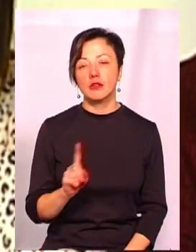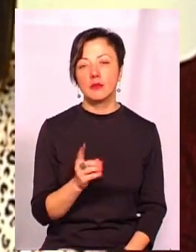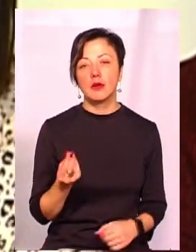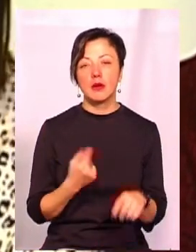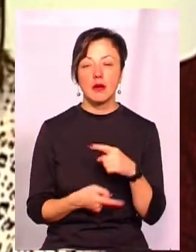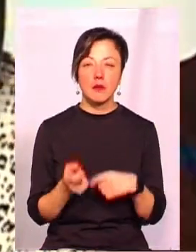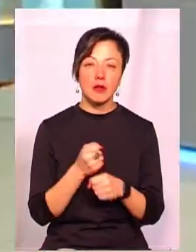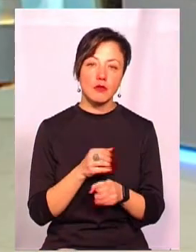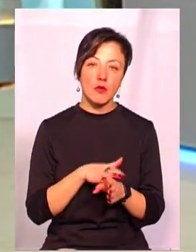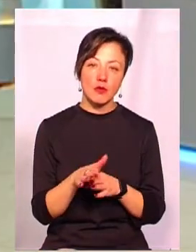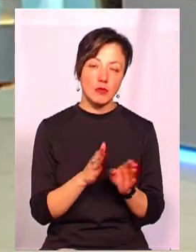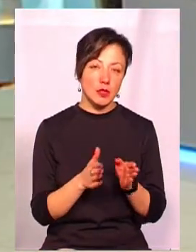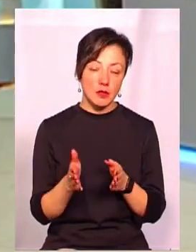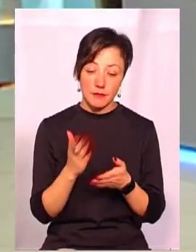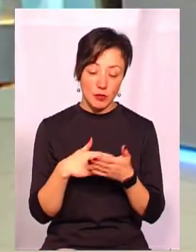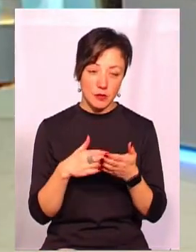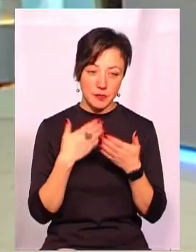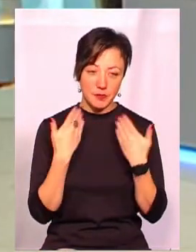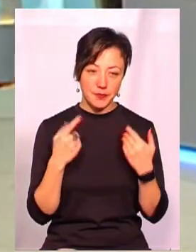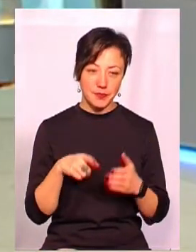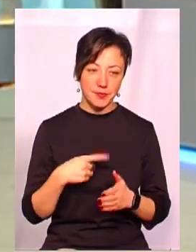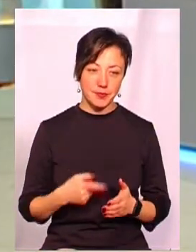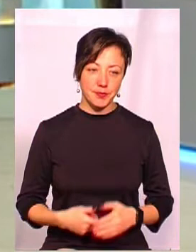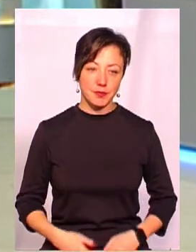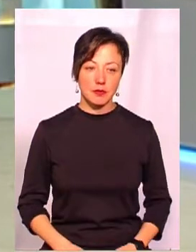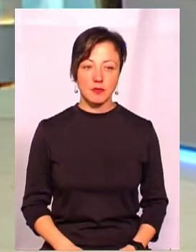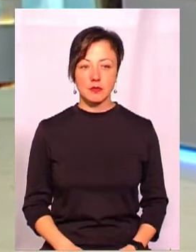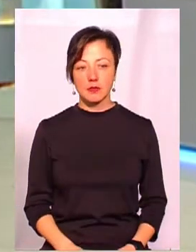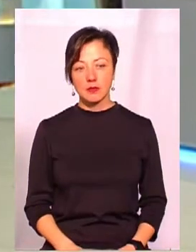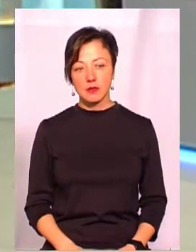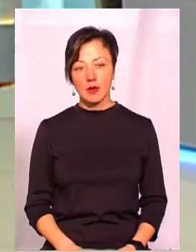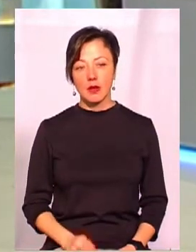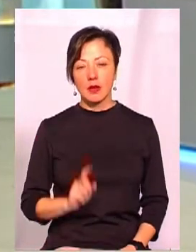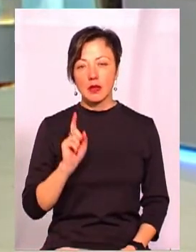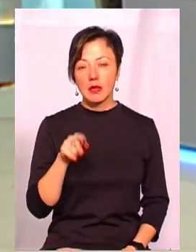режимі. В цьому немає взагалі ніяких питань. Там немає таких